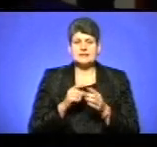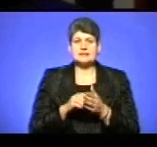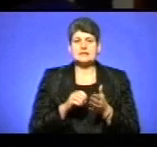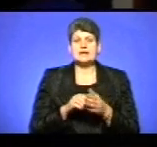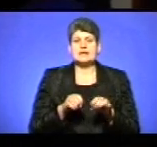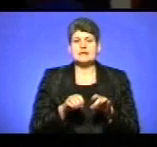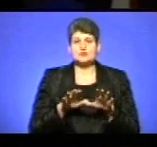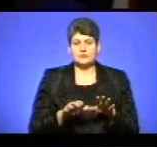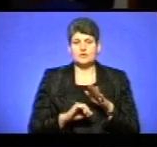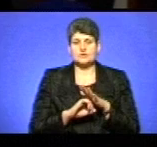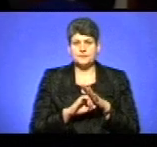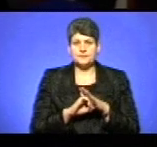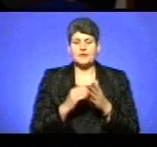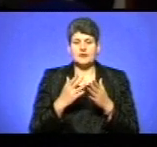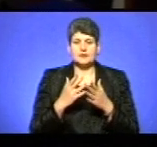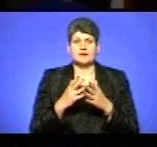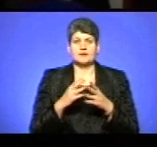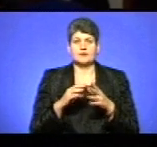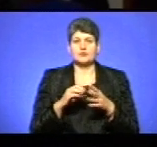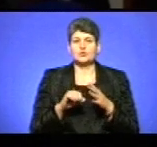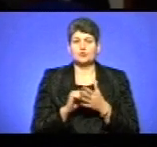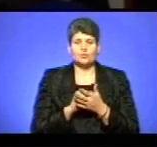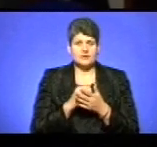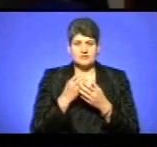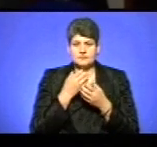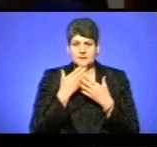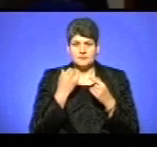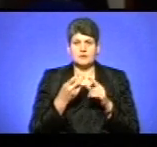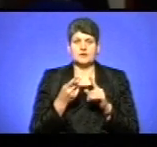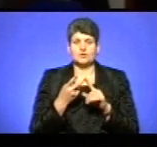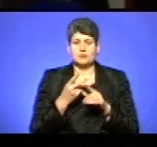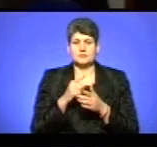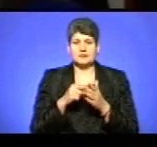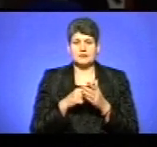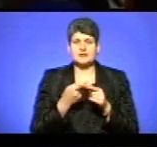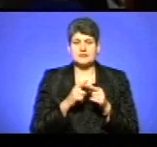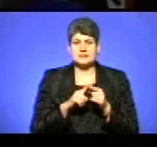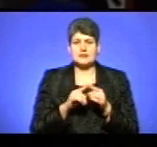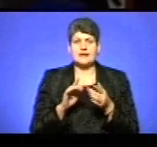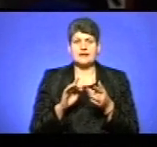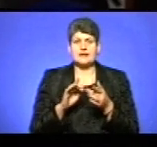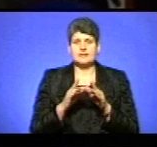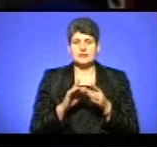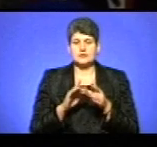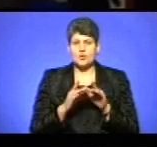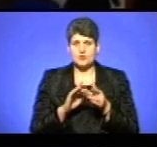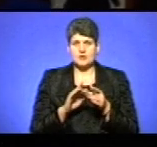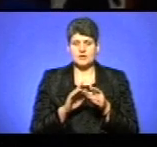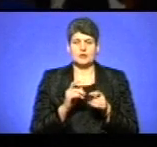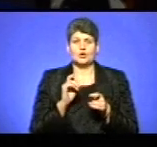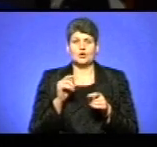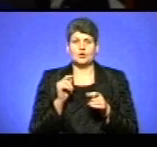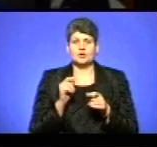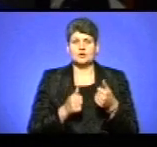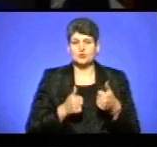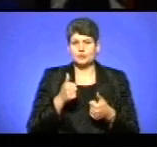як основа, але фундаменту в особі документів немає. Раз. Друге питання. Моя думка це електронні торги на маршрути, щоб чиновник не міг влізти.